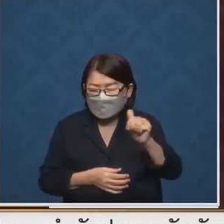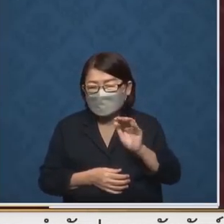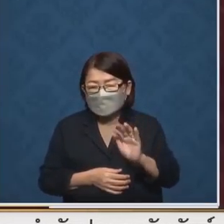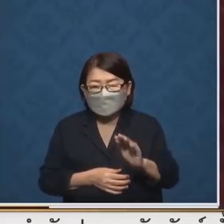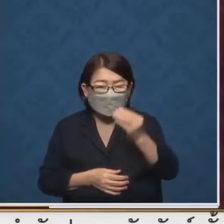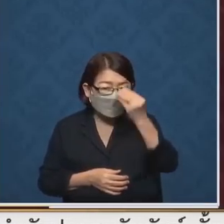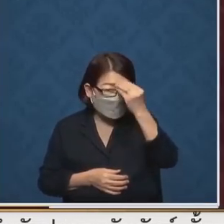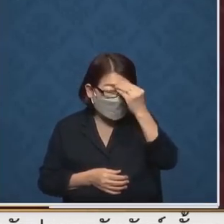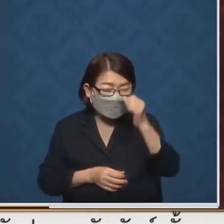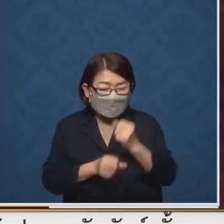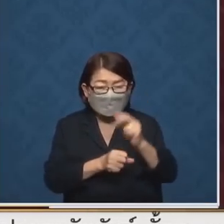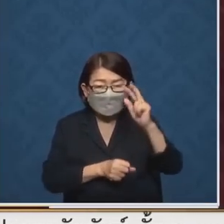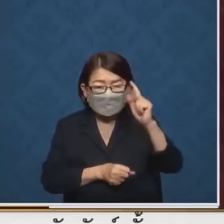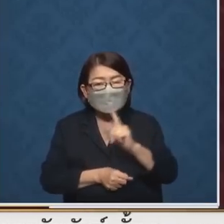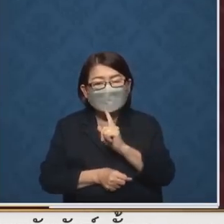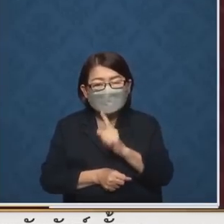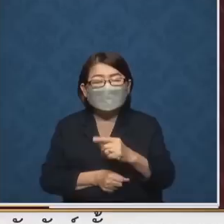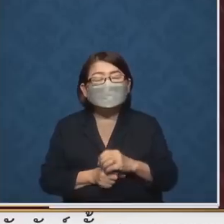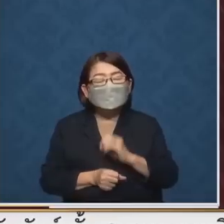ุ่นบอกว่